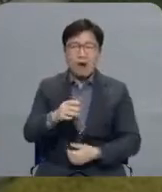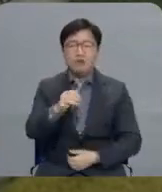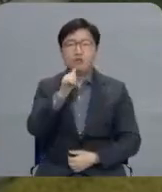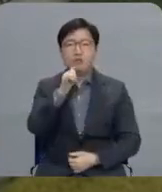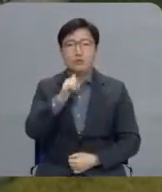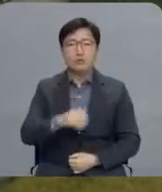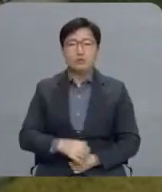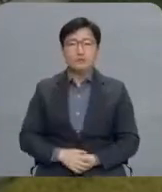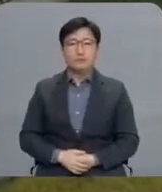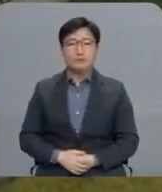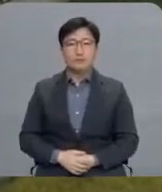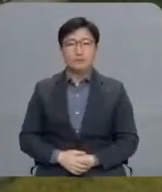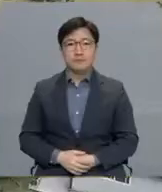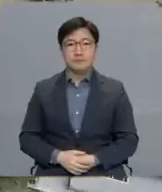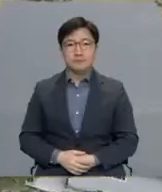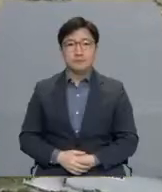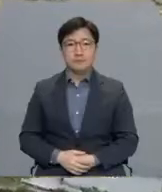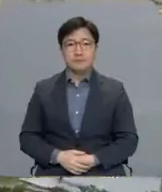취재했습니다.